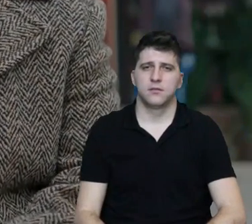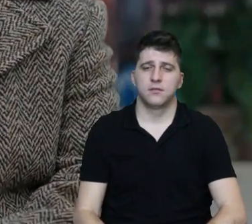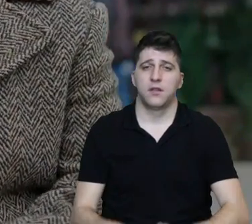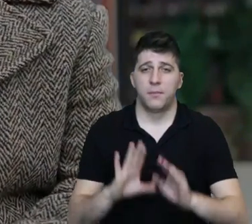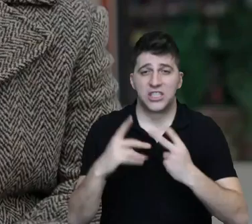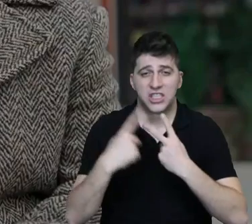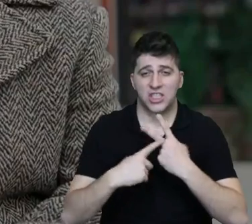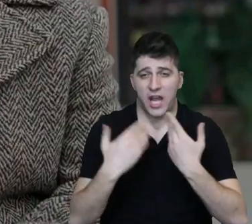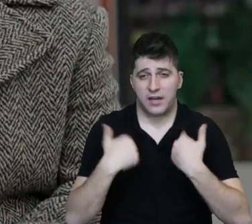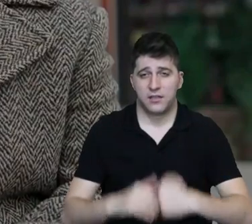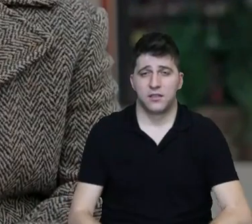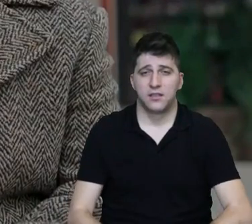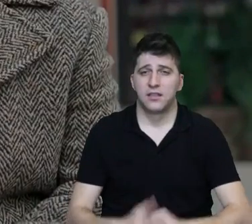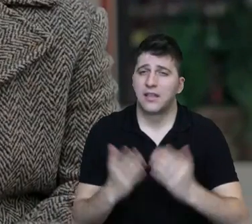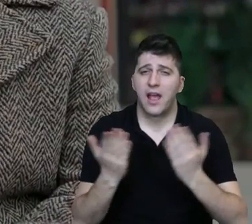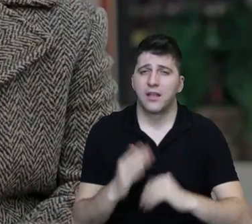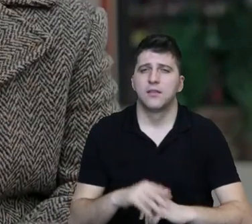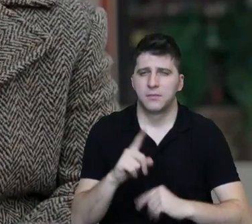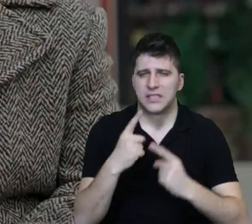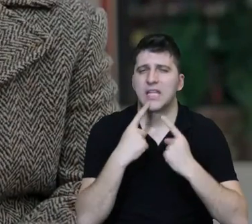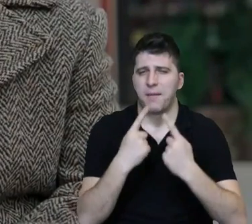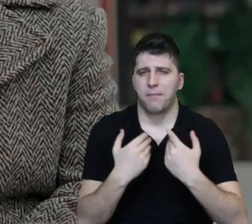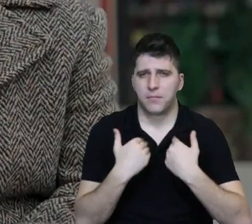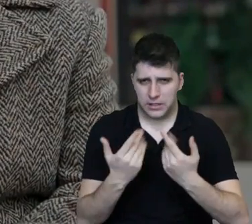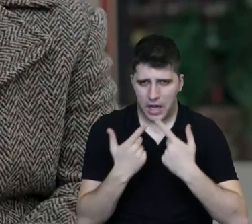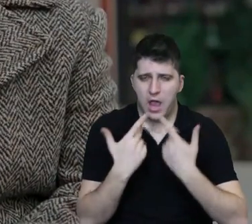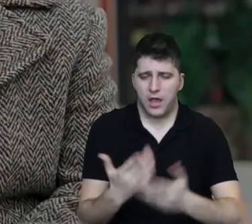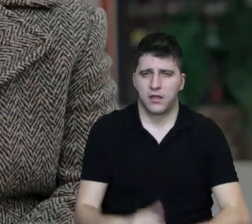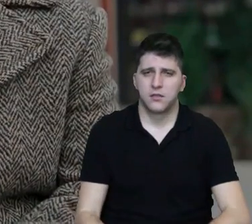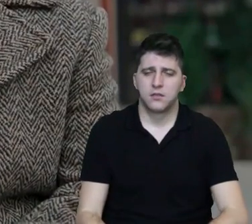Fakat Yaşar, ne? Sana bir şey diyeyim mi? De.